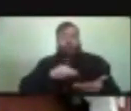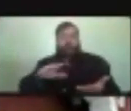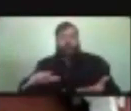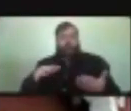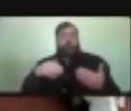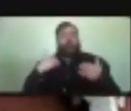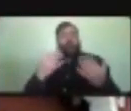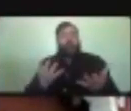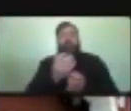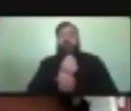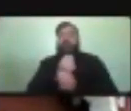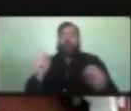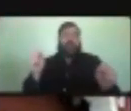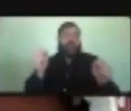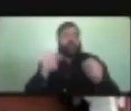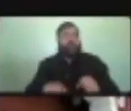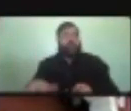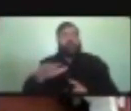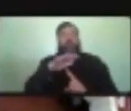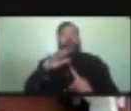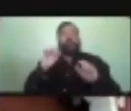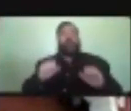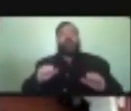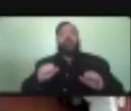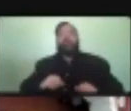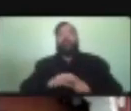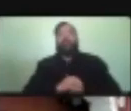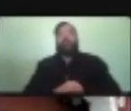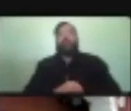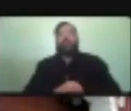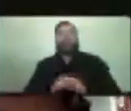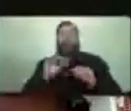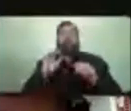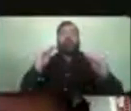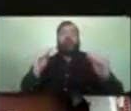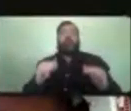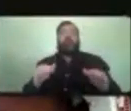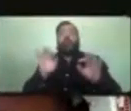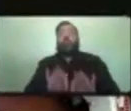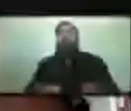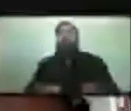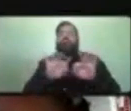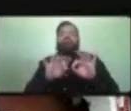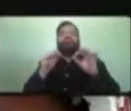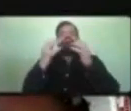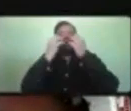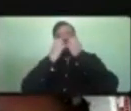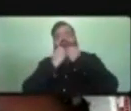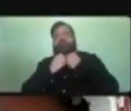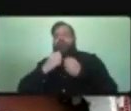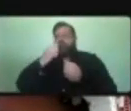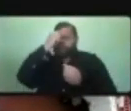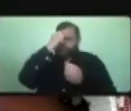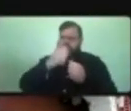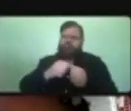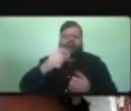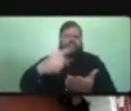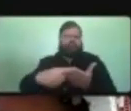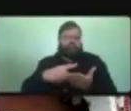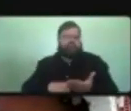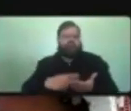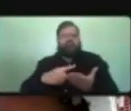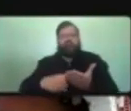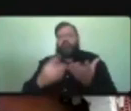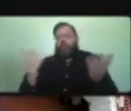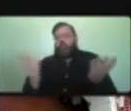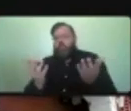ni salama kwa wanafunzi kadri tunavyoweza. Sehemu muhimu sana kwetu na ambayo nafikiri ni muhimu